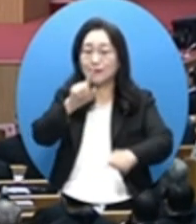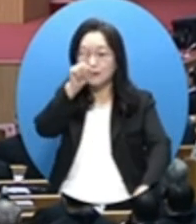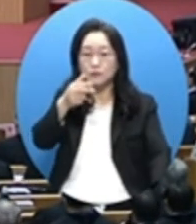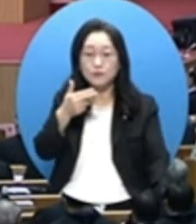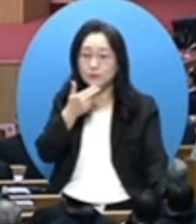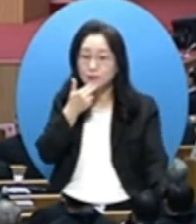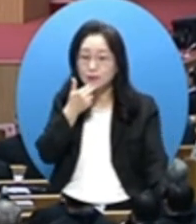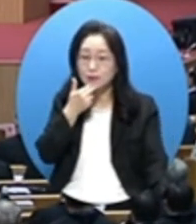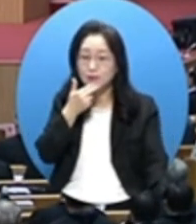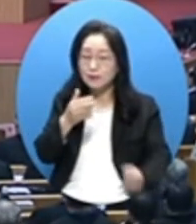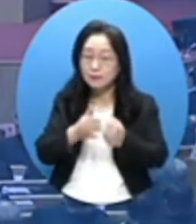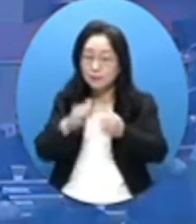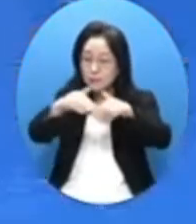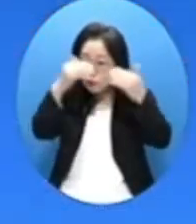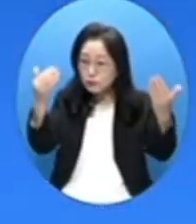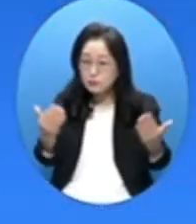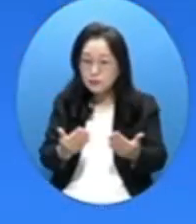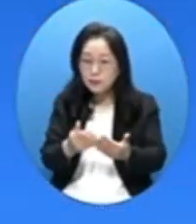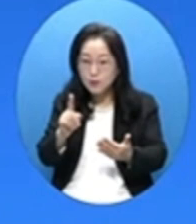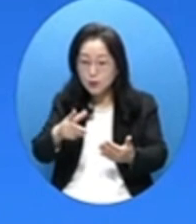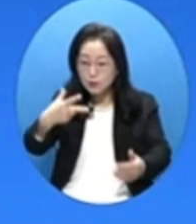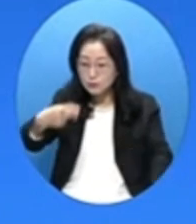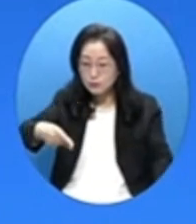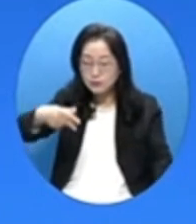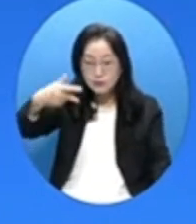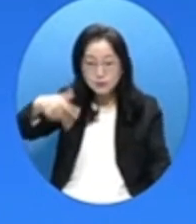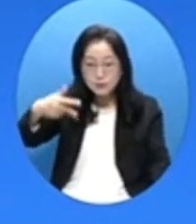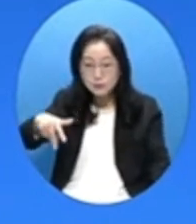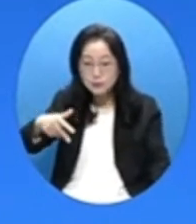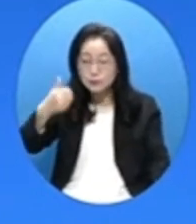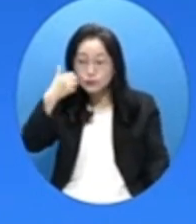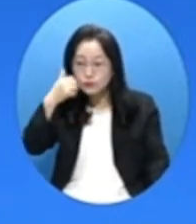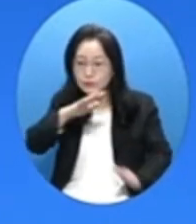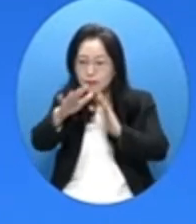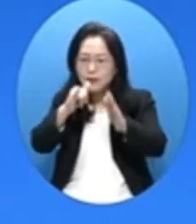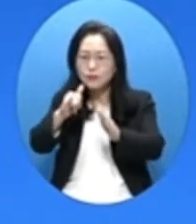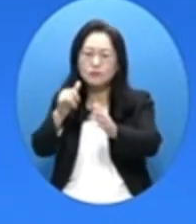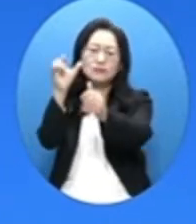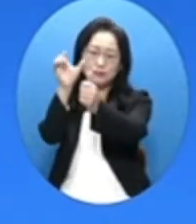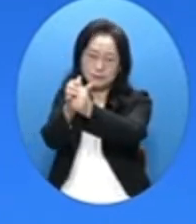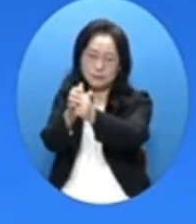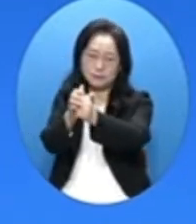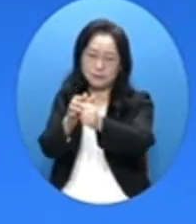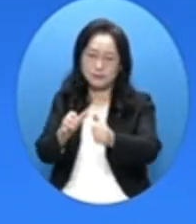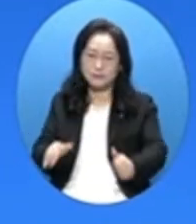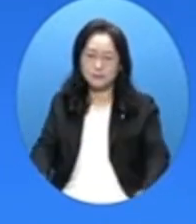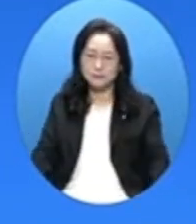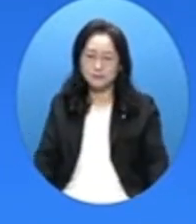없으니까이 모든 대서변도 가꾸리 받아내 줘야 되고